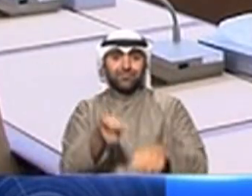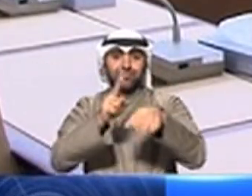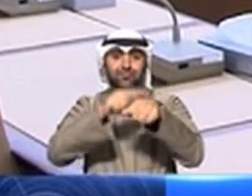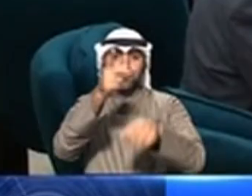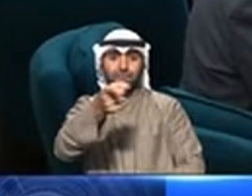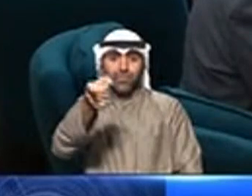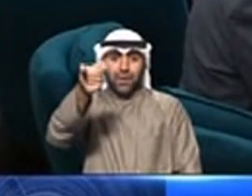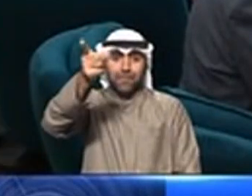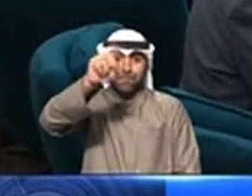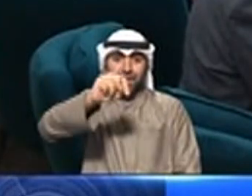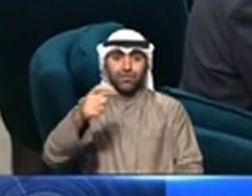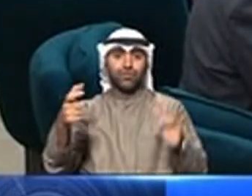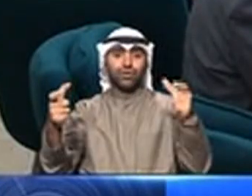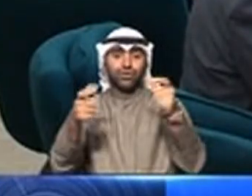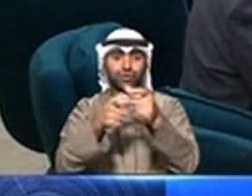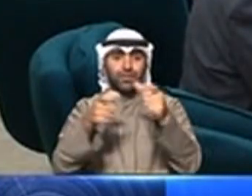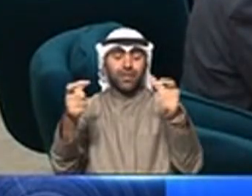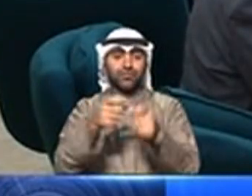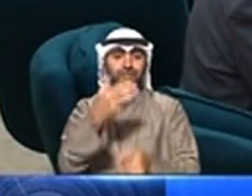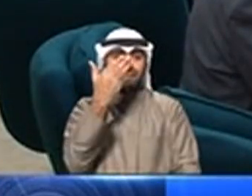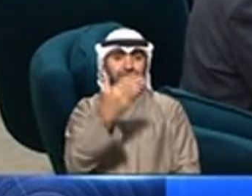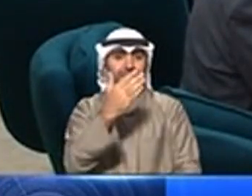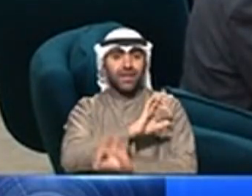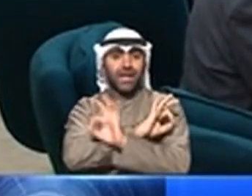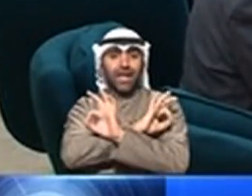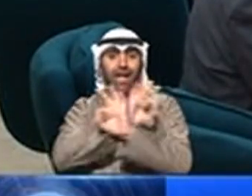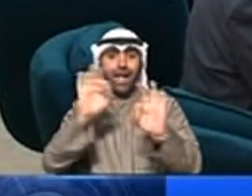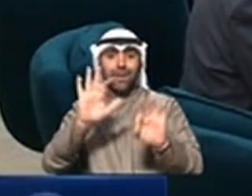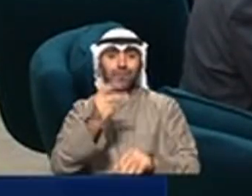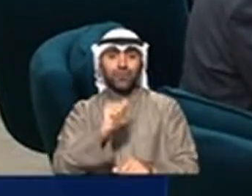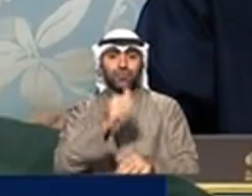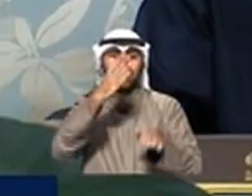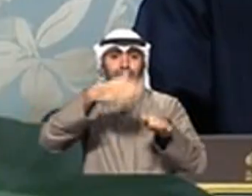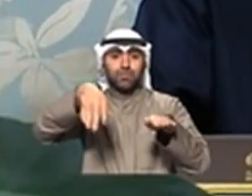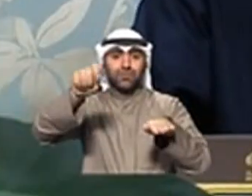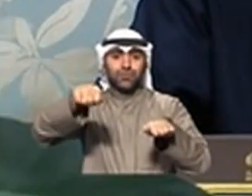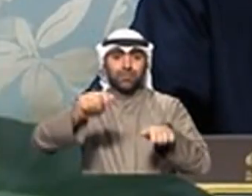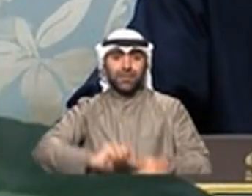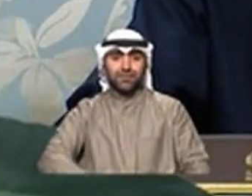أولوياتها من الموضوعات قبل جلسة مجلس الأمة المقبلة. نواف شراكي، تلفزيون دولة الكويت.